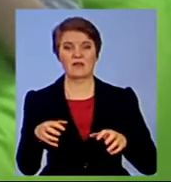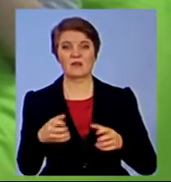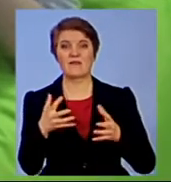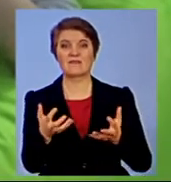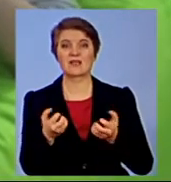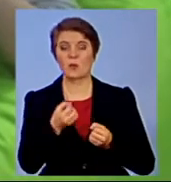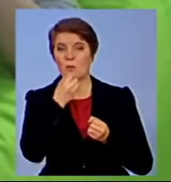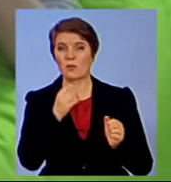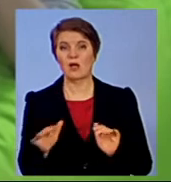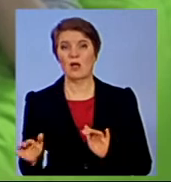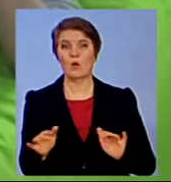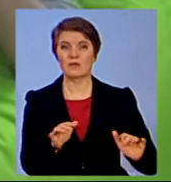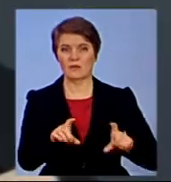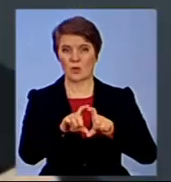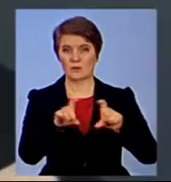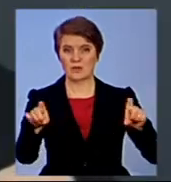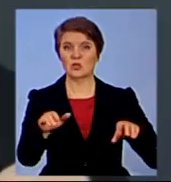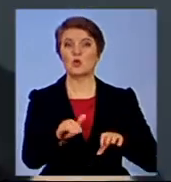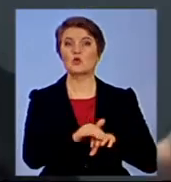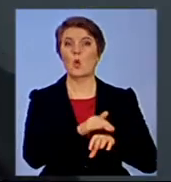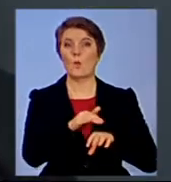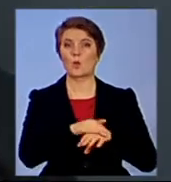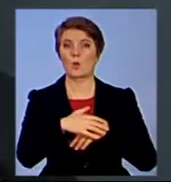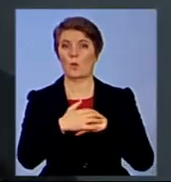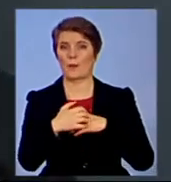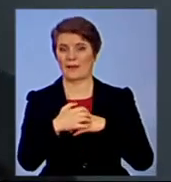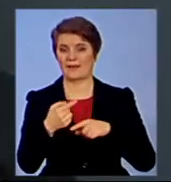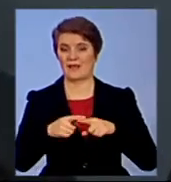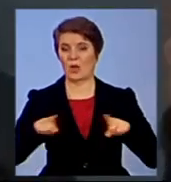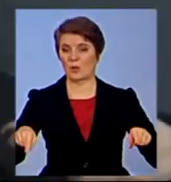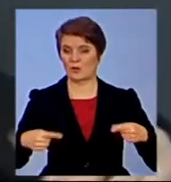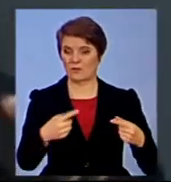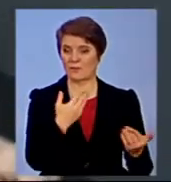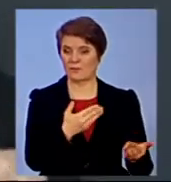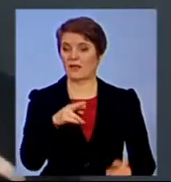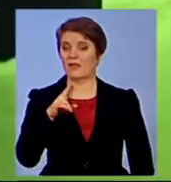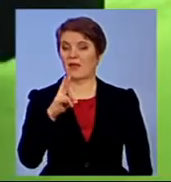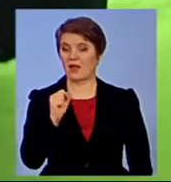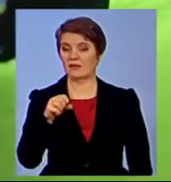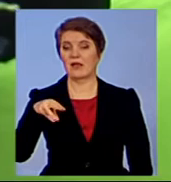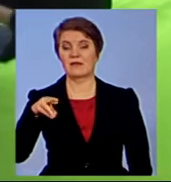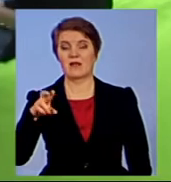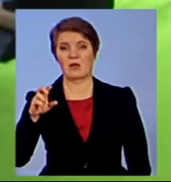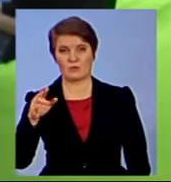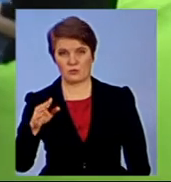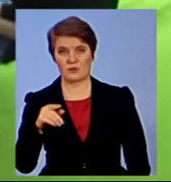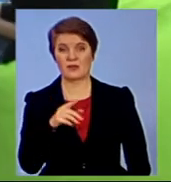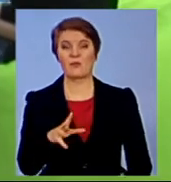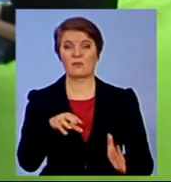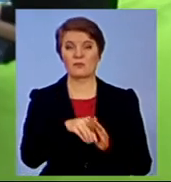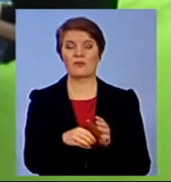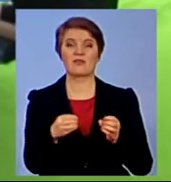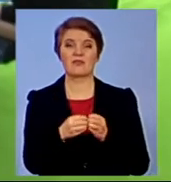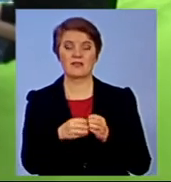благодійній організації «Доброкіт». Її кілька років тому разом з друзями створила Яна Тябут. Нині до рятівники хвостатих приєдналася з